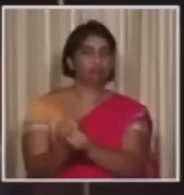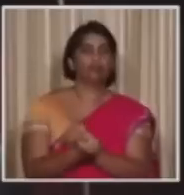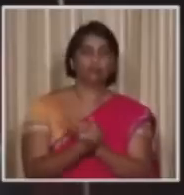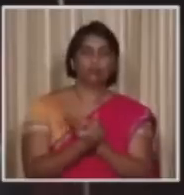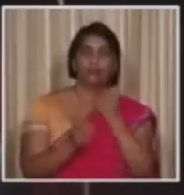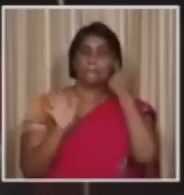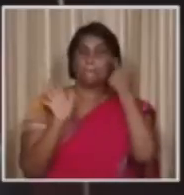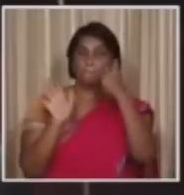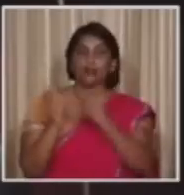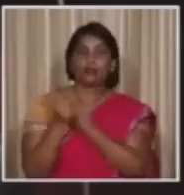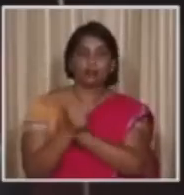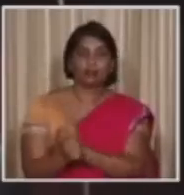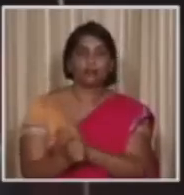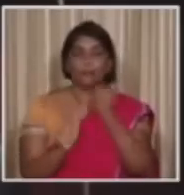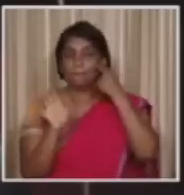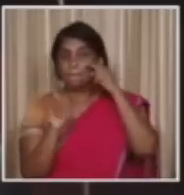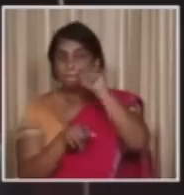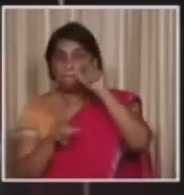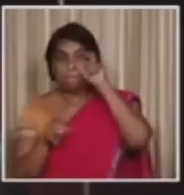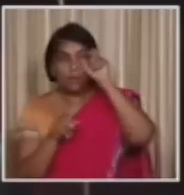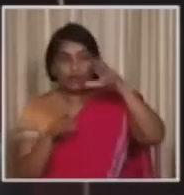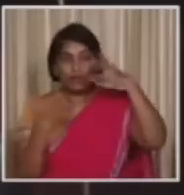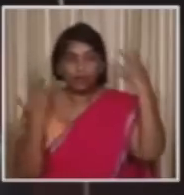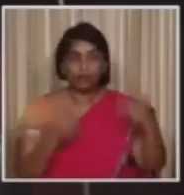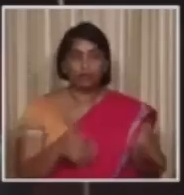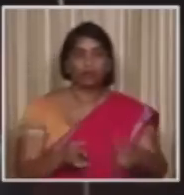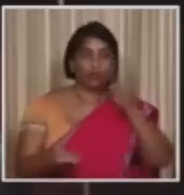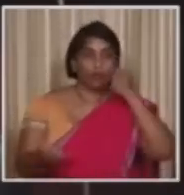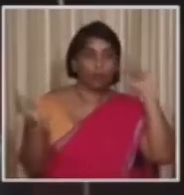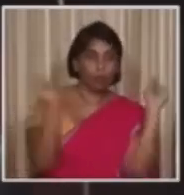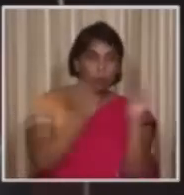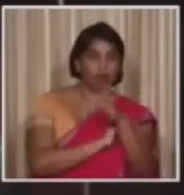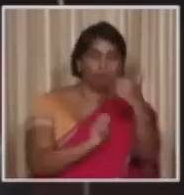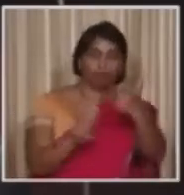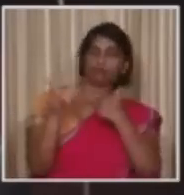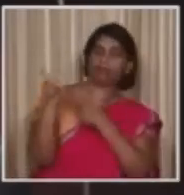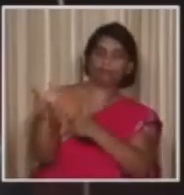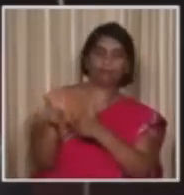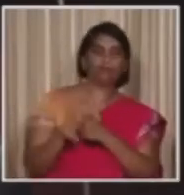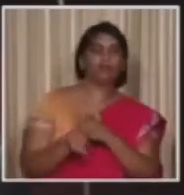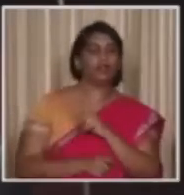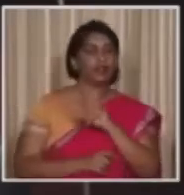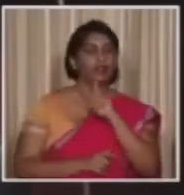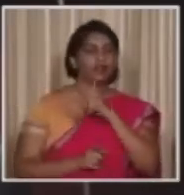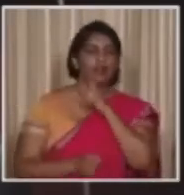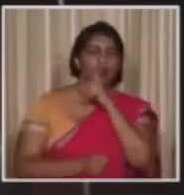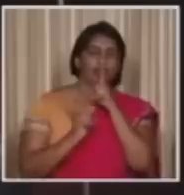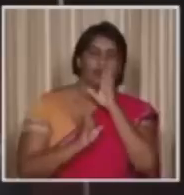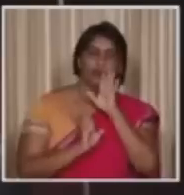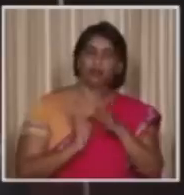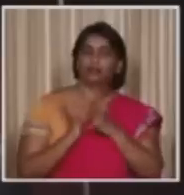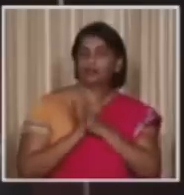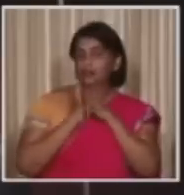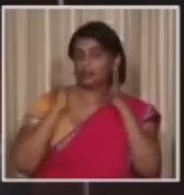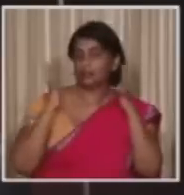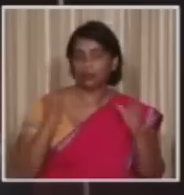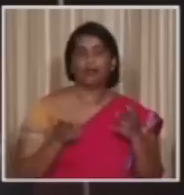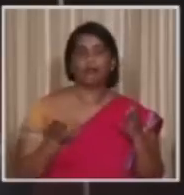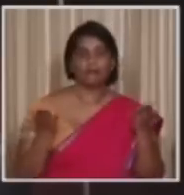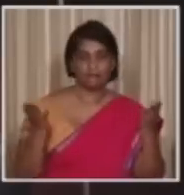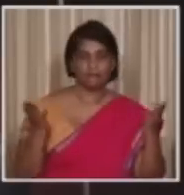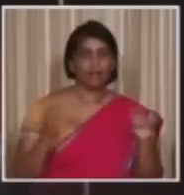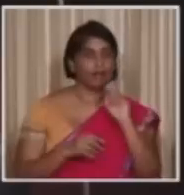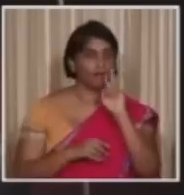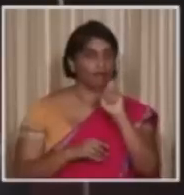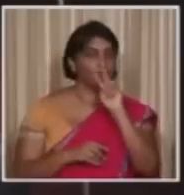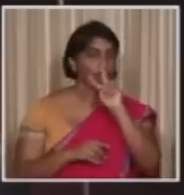හරි පෙන්වන්න. ඒක පෙන්වුවට පස්සේ අප පැනල යන්න ගියා. ඉතින් වෙඩි තිබ්බා කියලා කියාගෙන යනවා. මේ වගේ හුඟක් දේවල් තියෙනවා